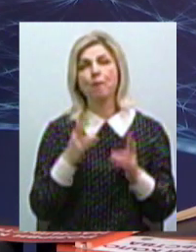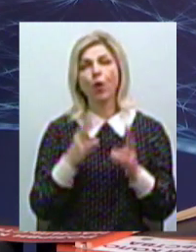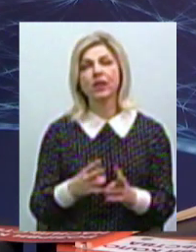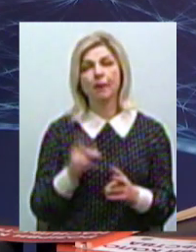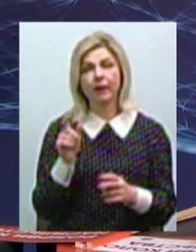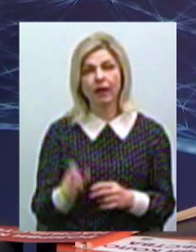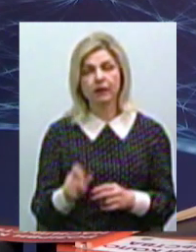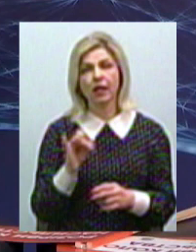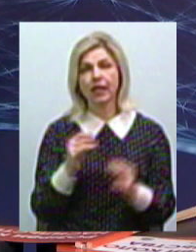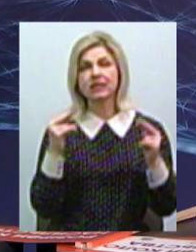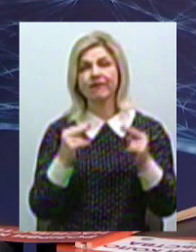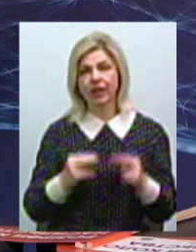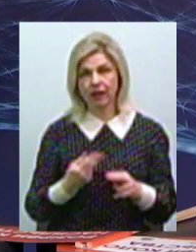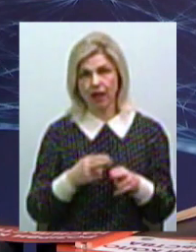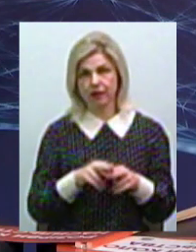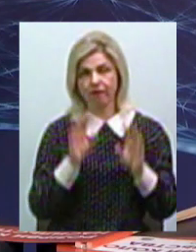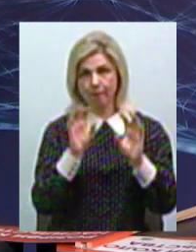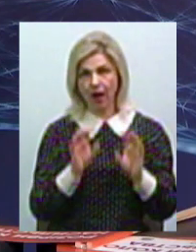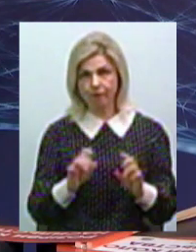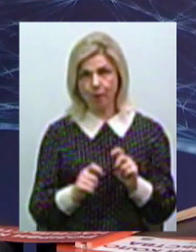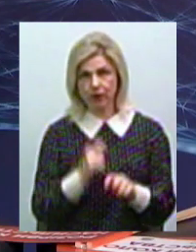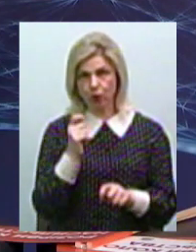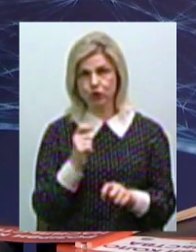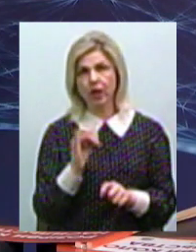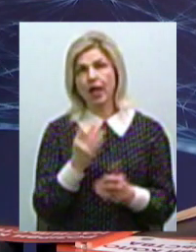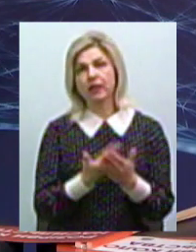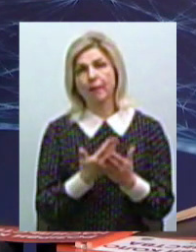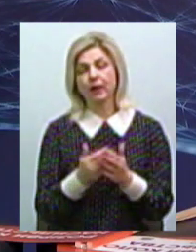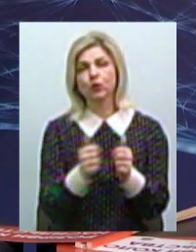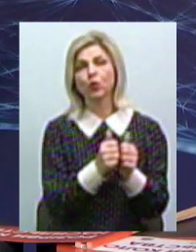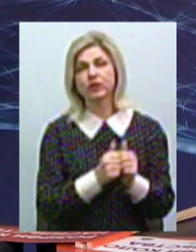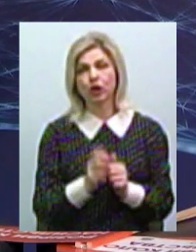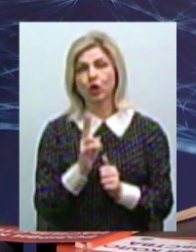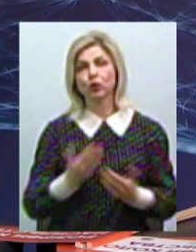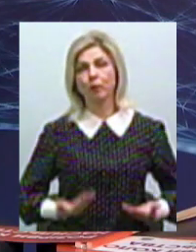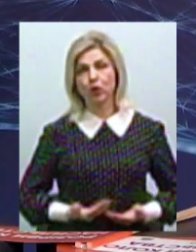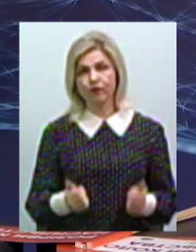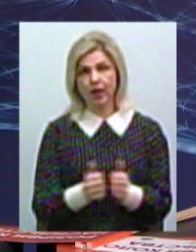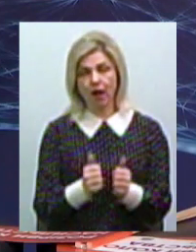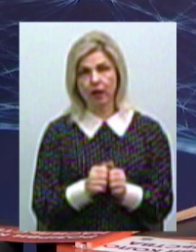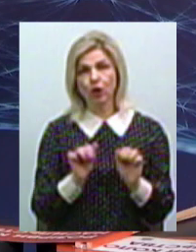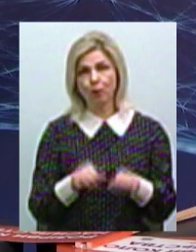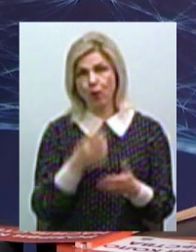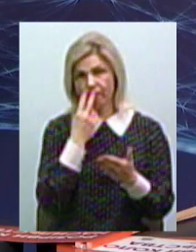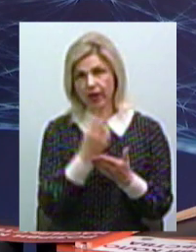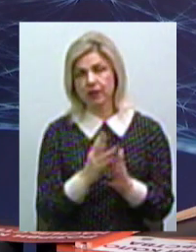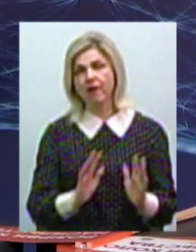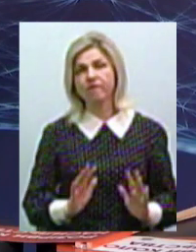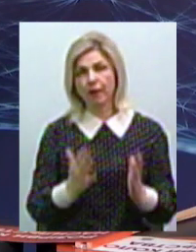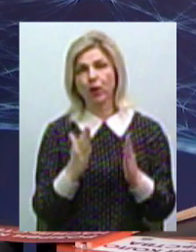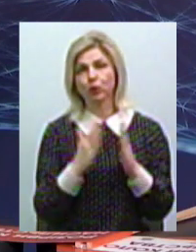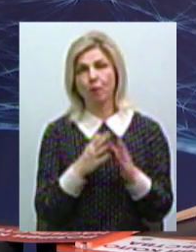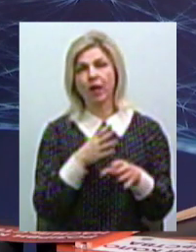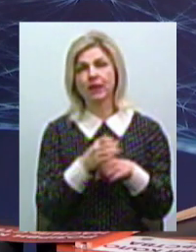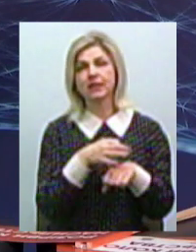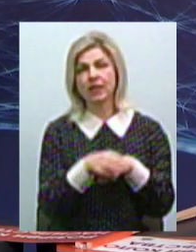свідки правопорушення, в тому числі і, наприклад, сусіди, які проживають поруч, можуть бачити випадки домашнього насильства, які